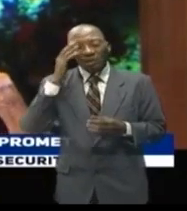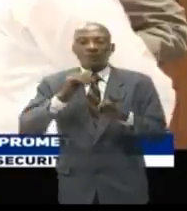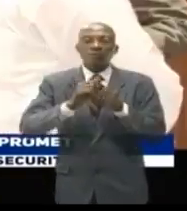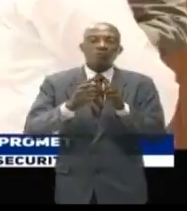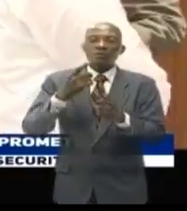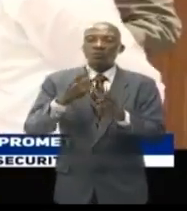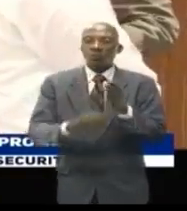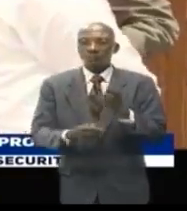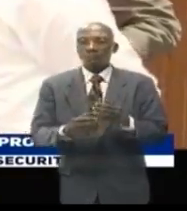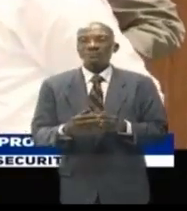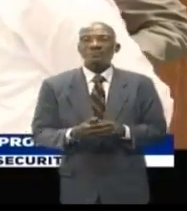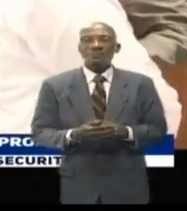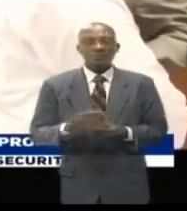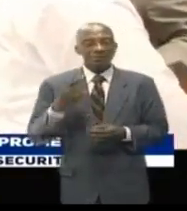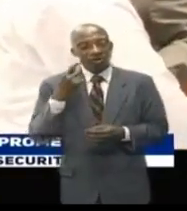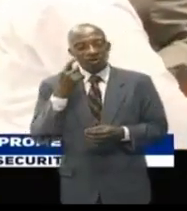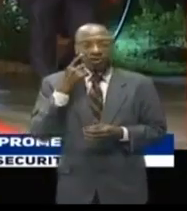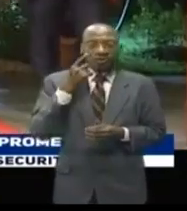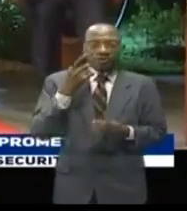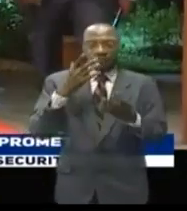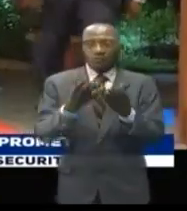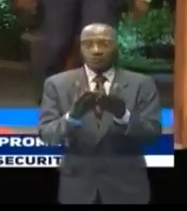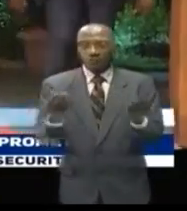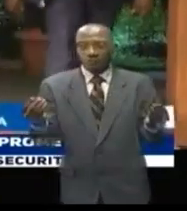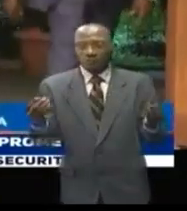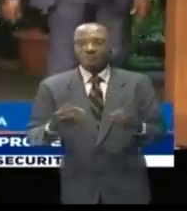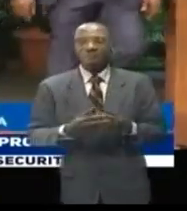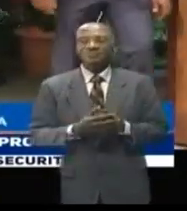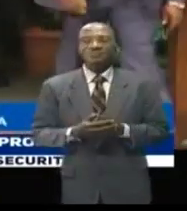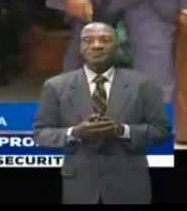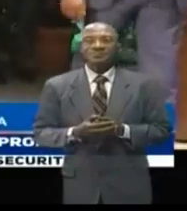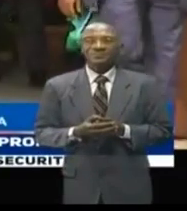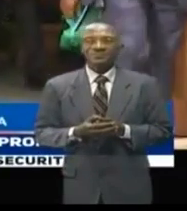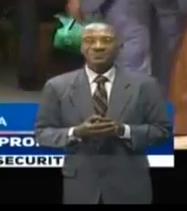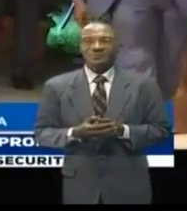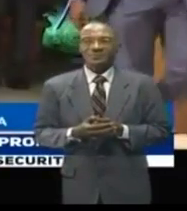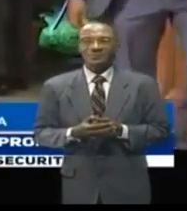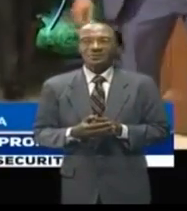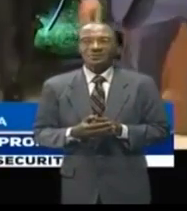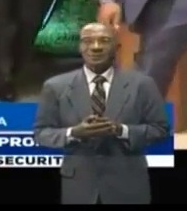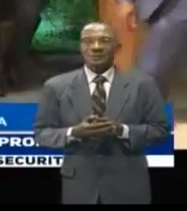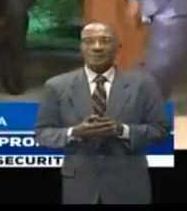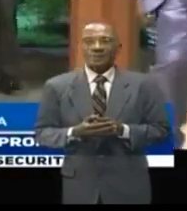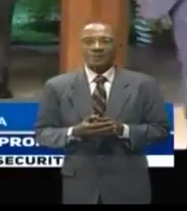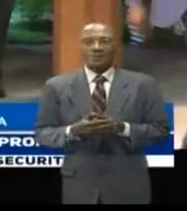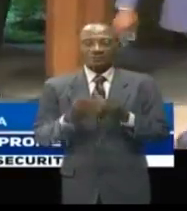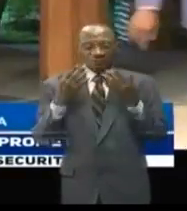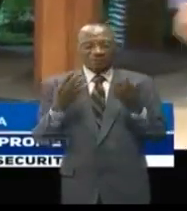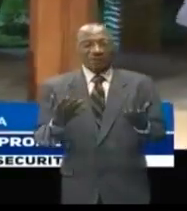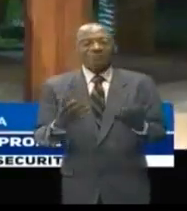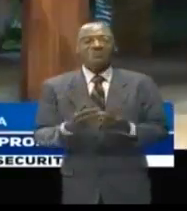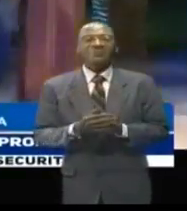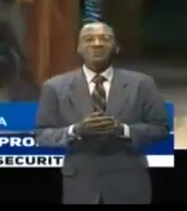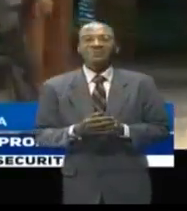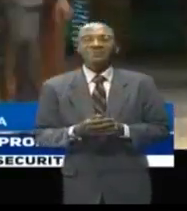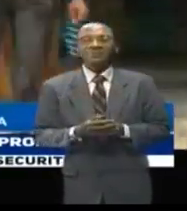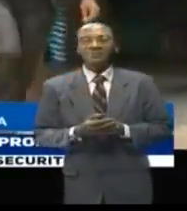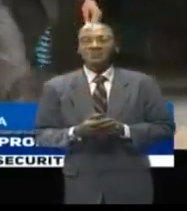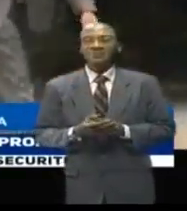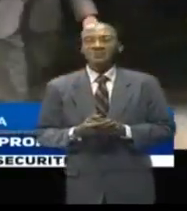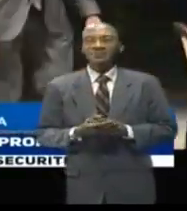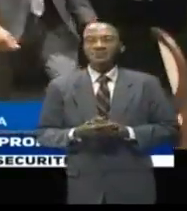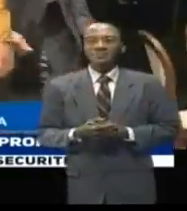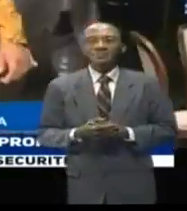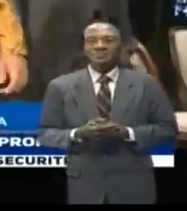Guinée Kinshasa a pour but de promouvoir le vivre ensemble dans l'argent de grands lac